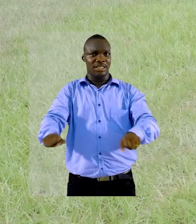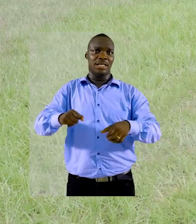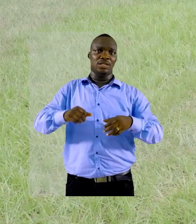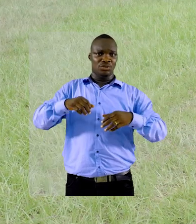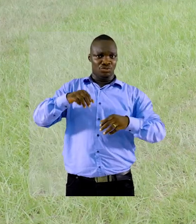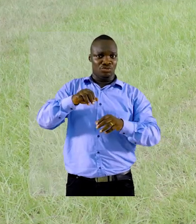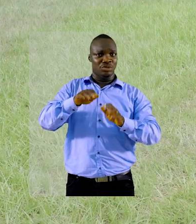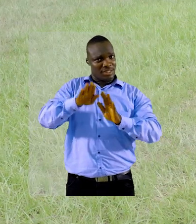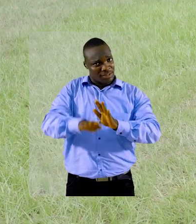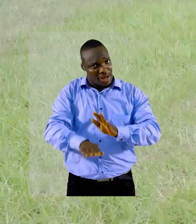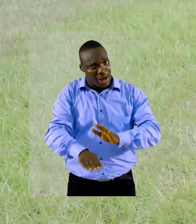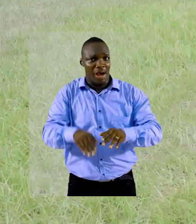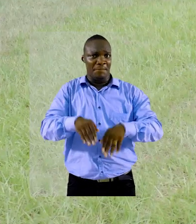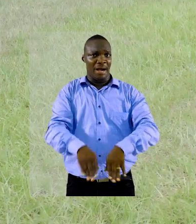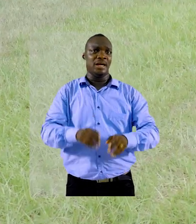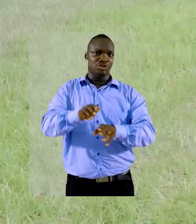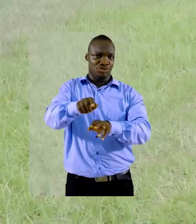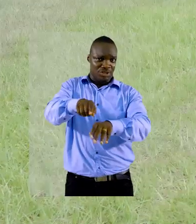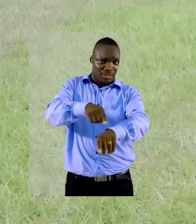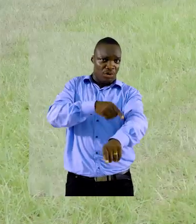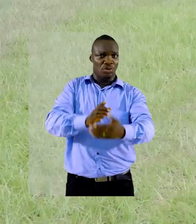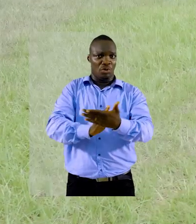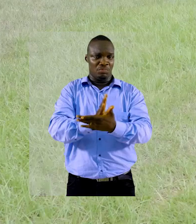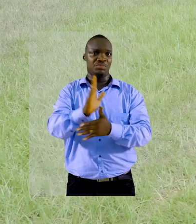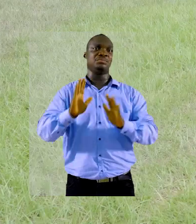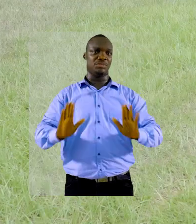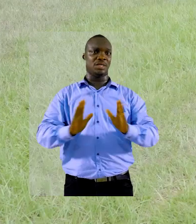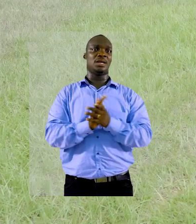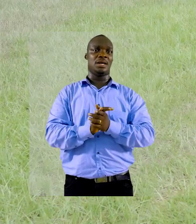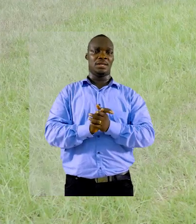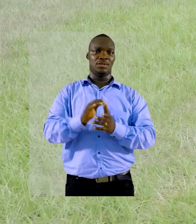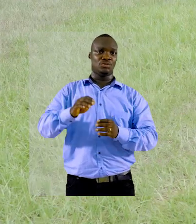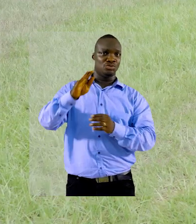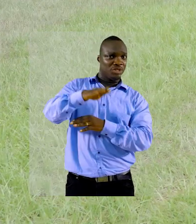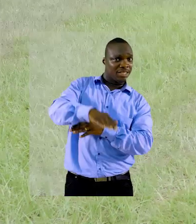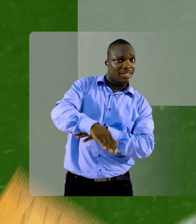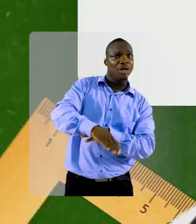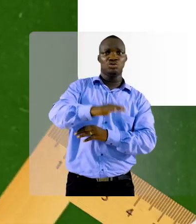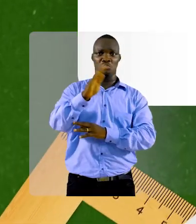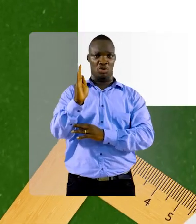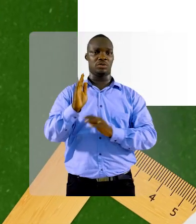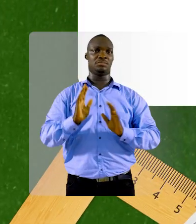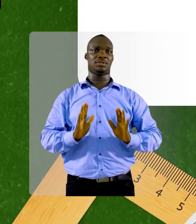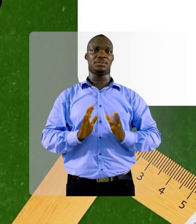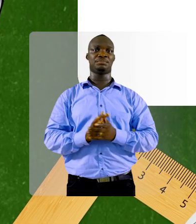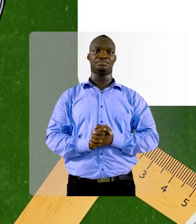doucement. Tirez, tirez, tirez, voilà. Et vous allez remonter doucement, doucement.